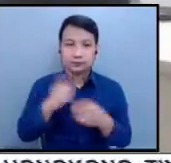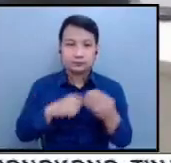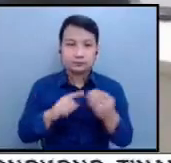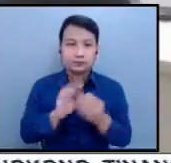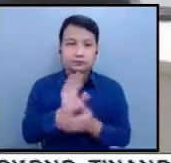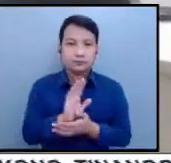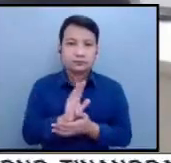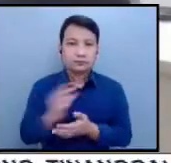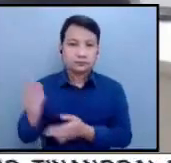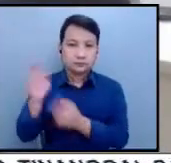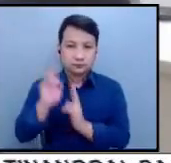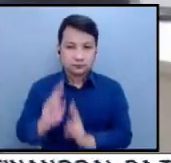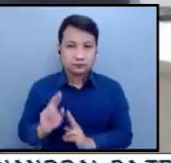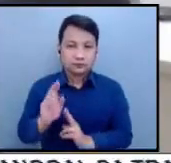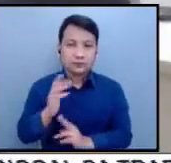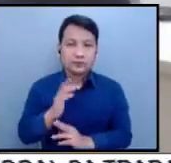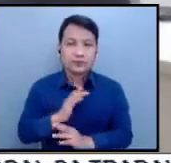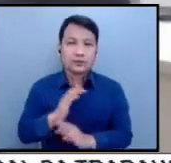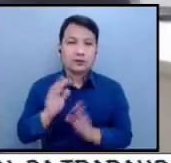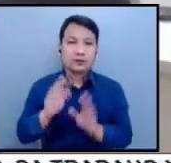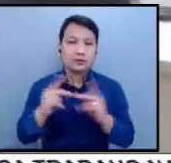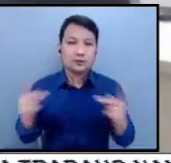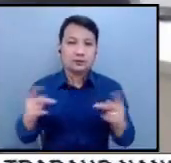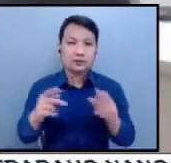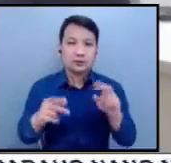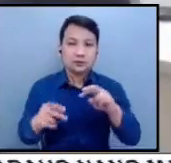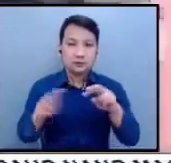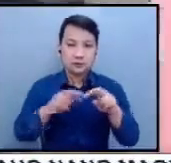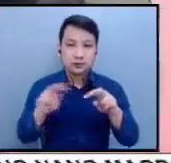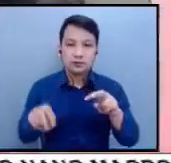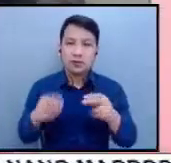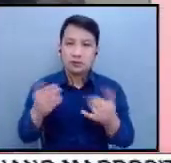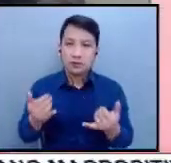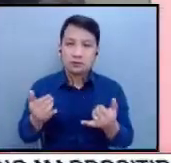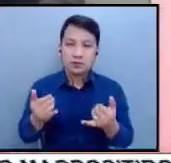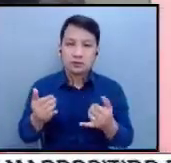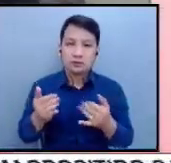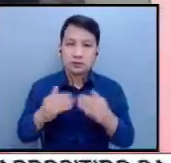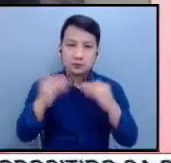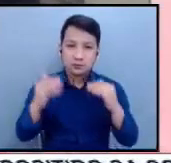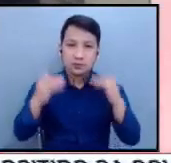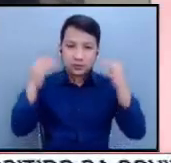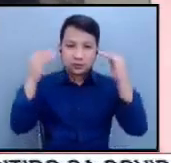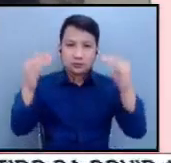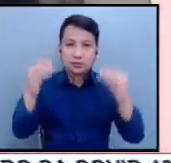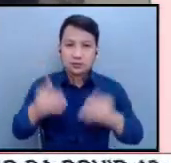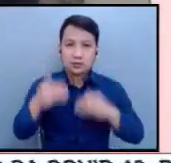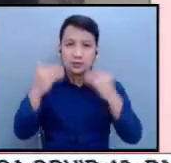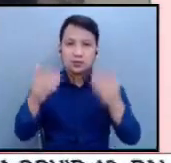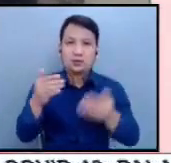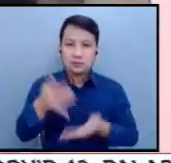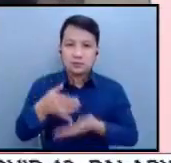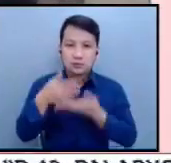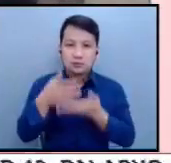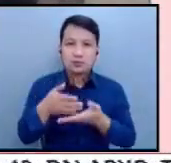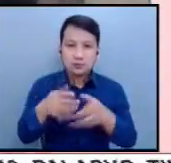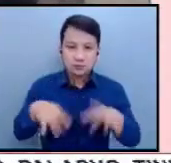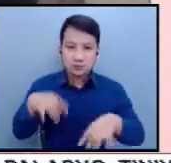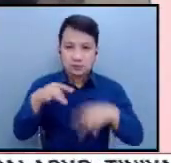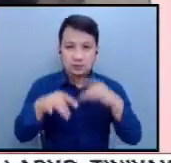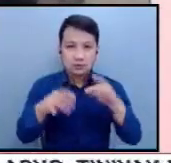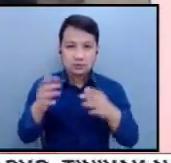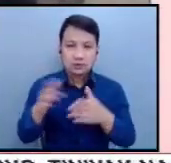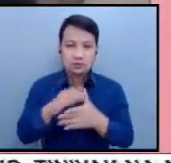ng Panitikan 2022. Ito po yung pinakamataas na pagkilala sa naiambag sa panitikang